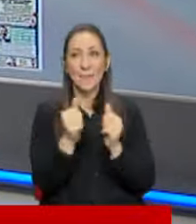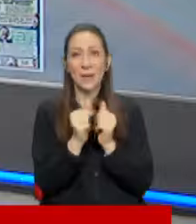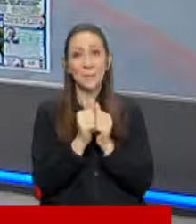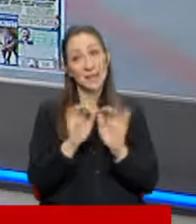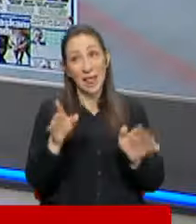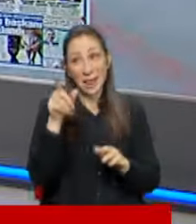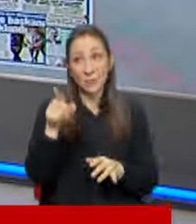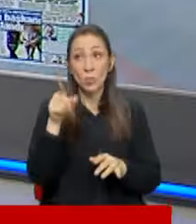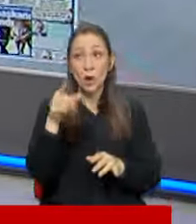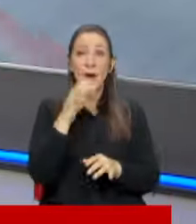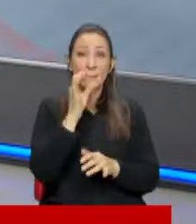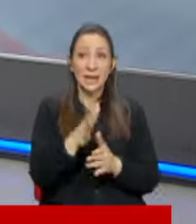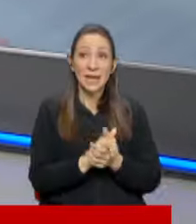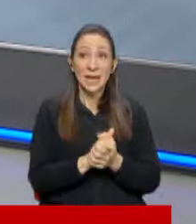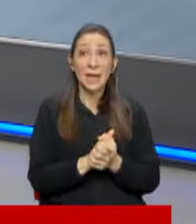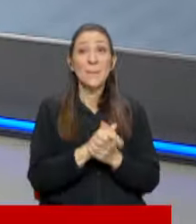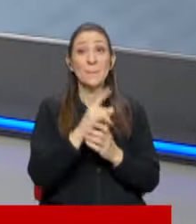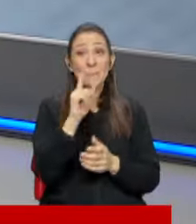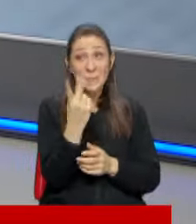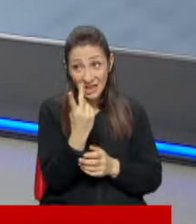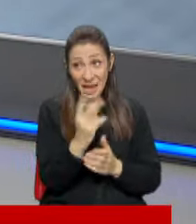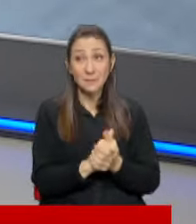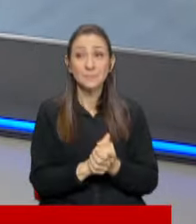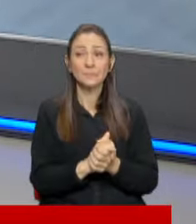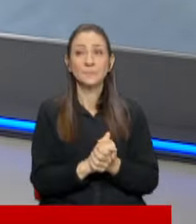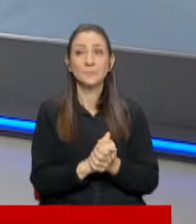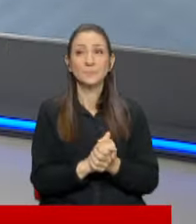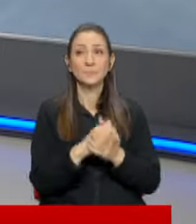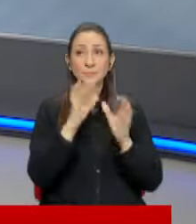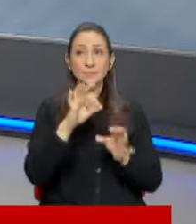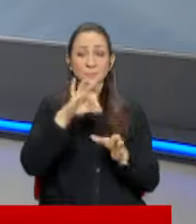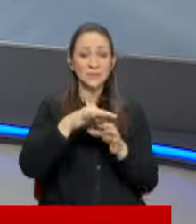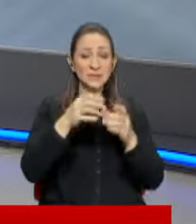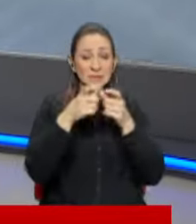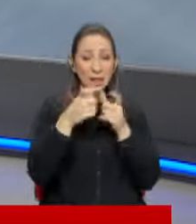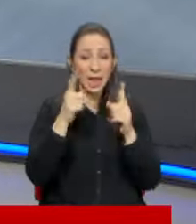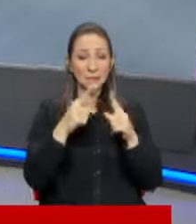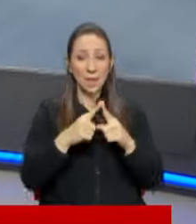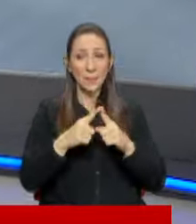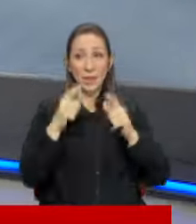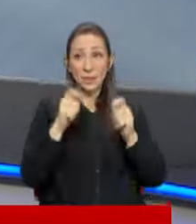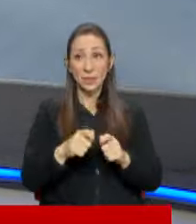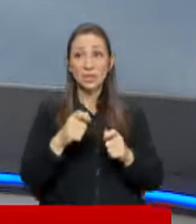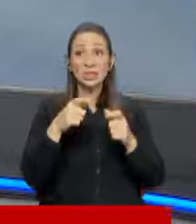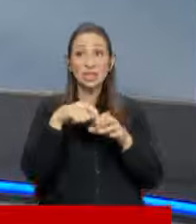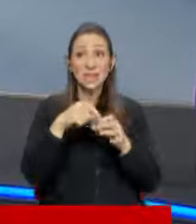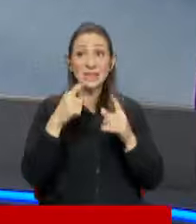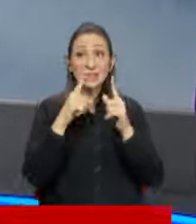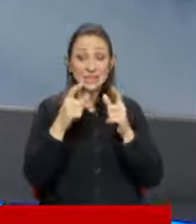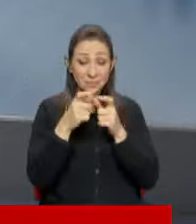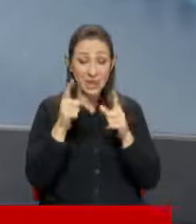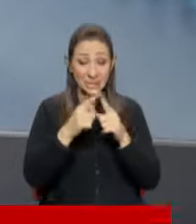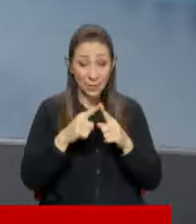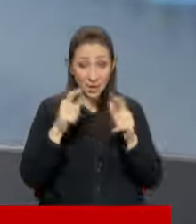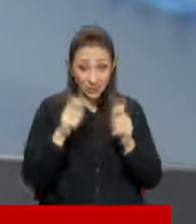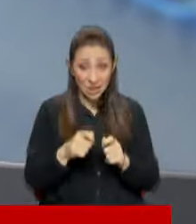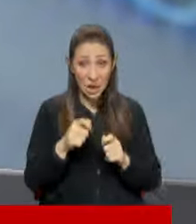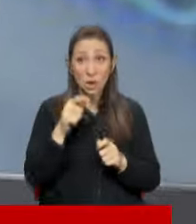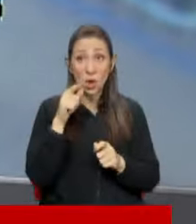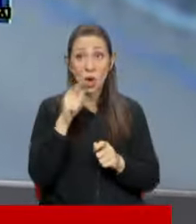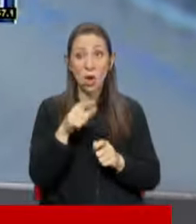bir tamamlayalım bu haberi. Bir de hep böyle çay simit hesabı yapılır. Çay simit hesabı yapılırken